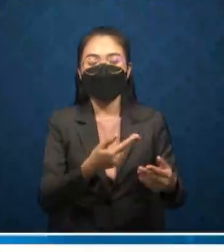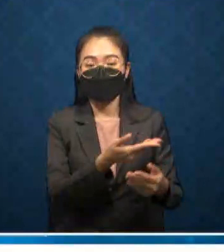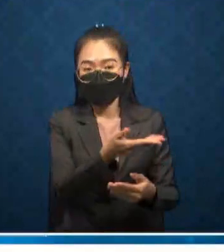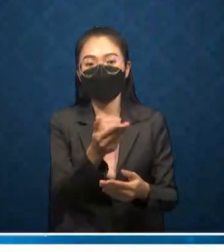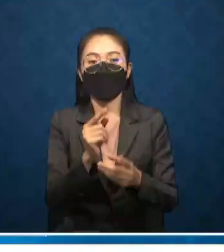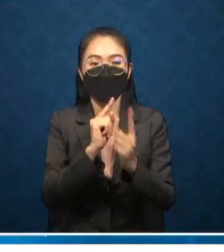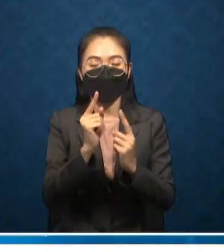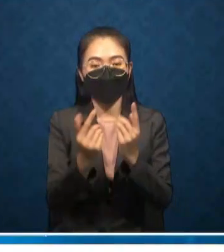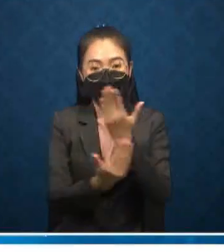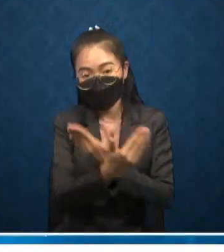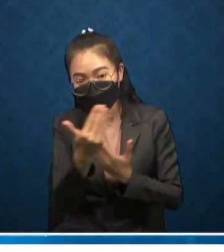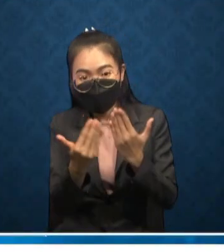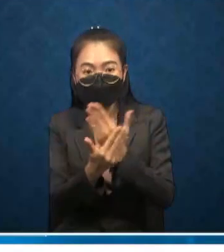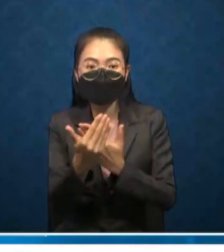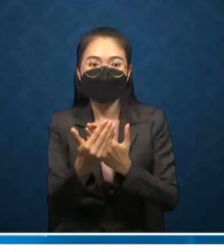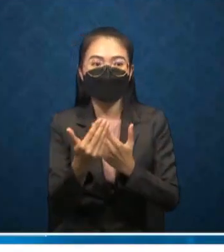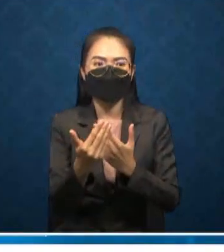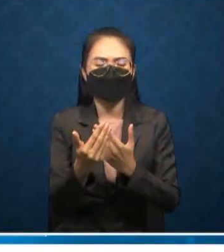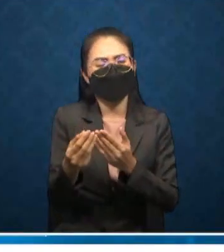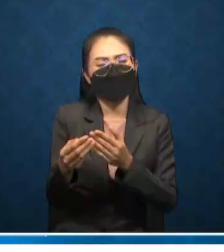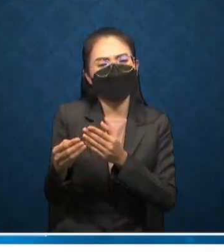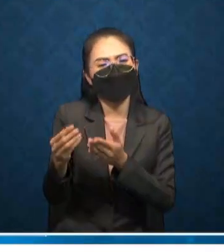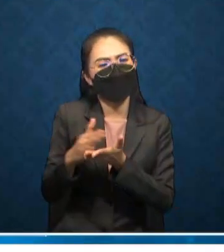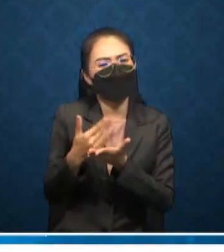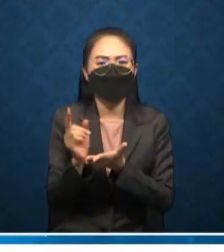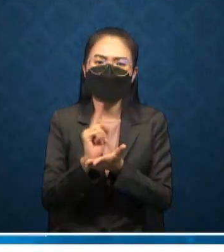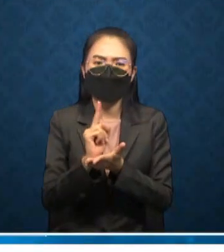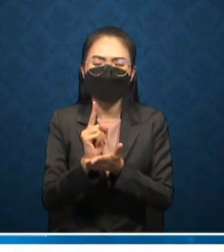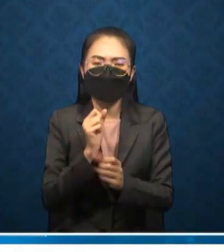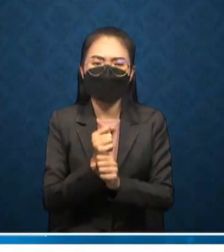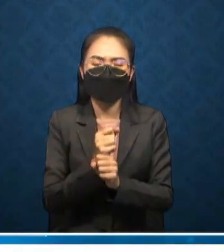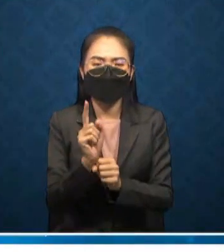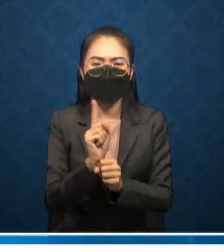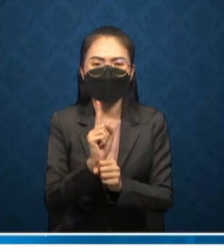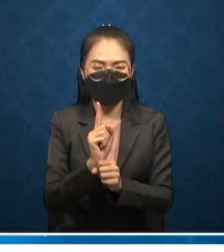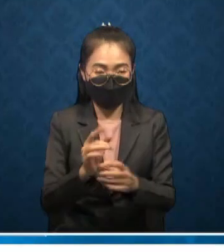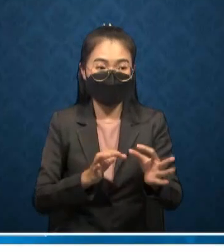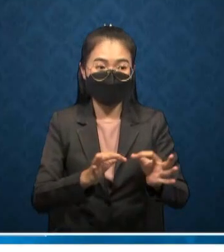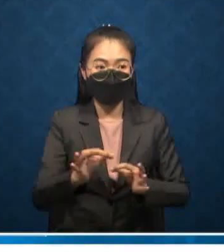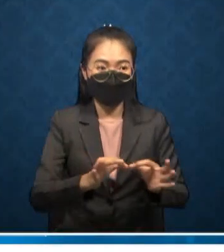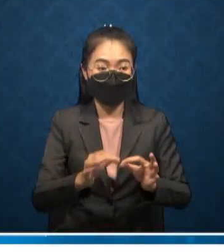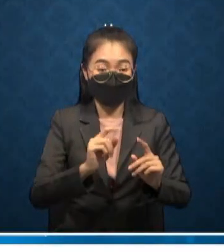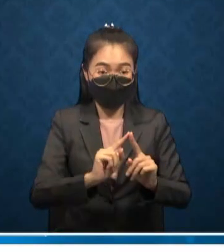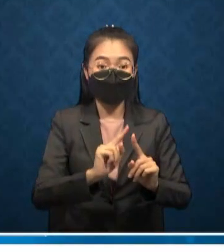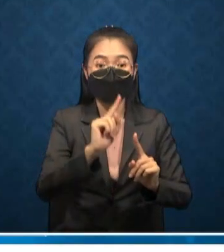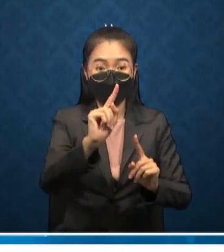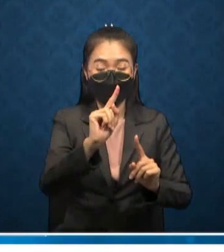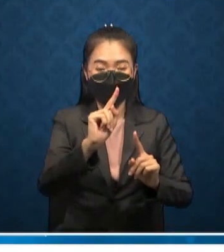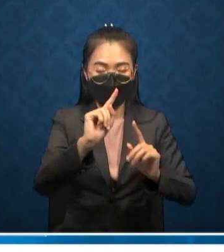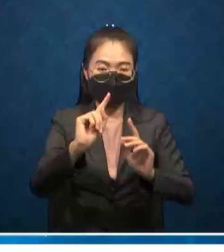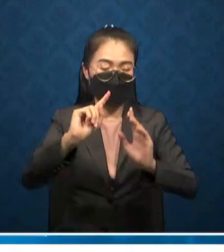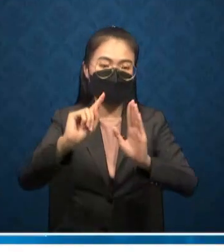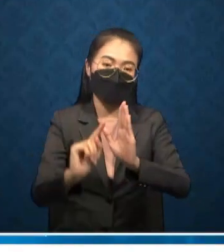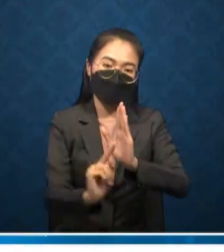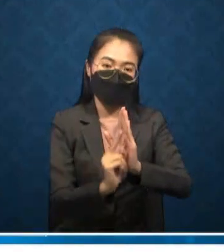เวทีนั้นเราทำกันอย่างไรนะเวทีแรกนะคะเป็นเรื่องของการมาเปิดภูมิพื้น